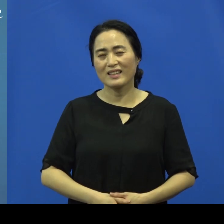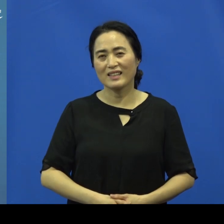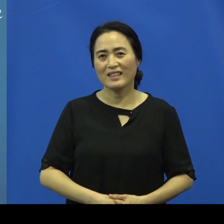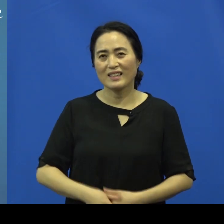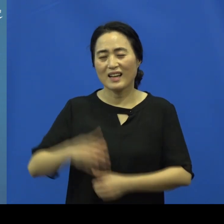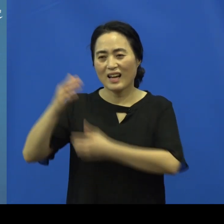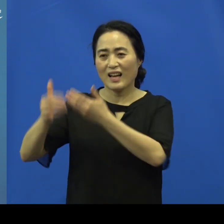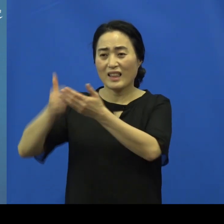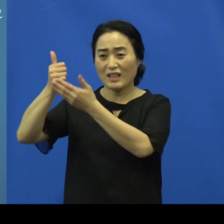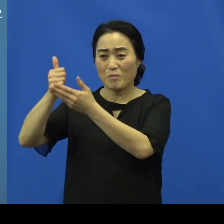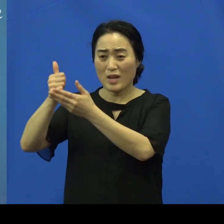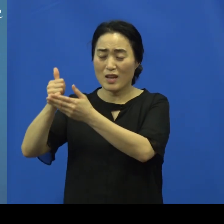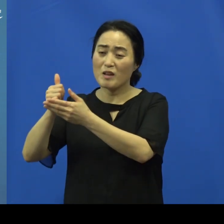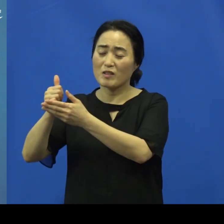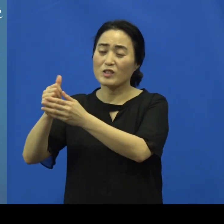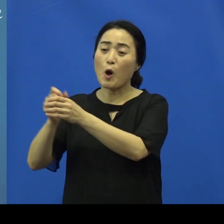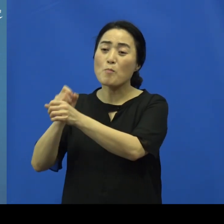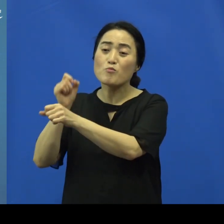하나님의 성품을 닮아야 돼요.